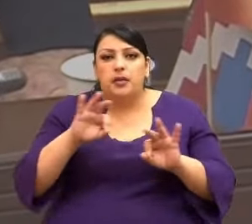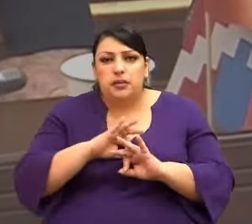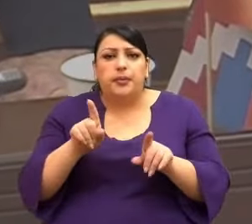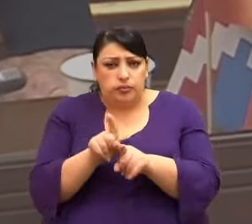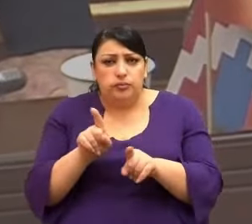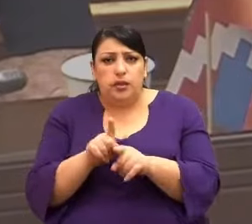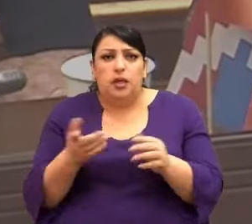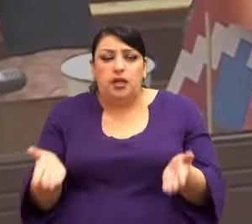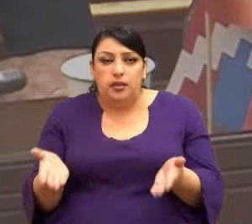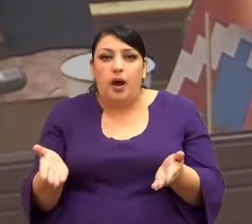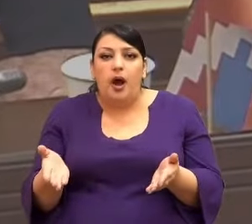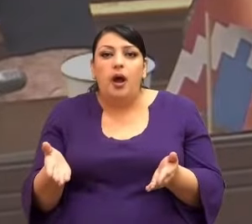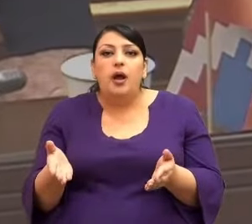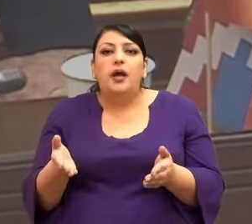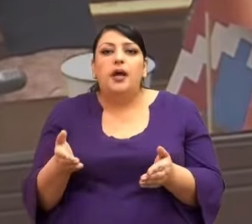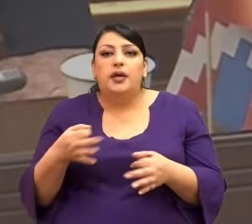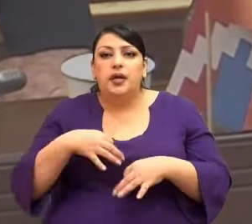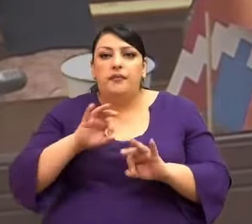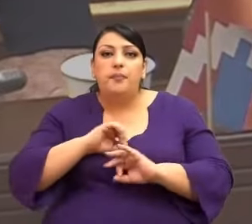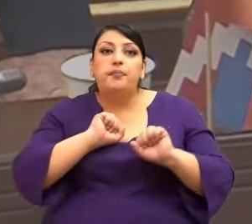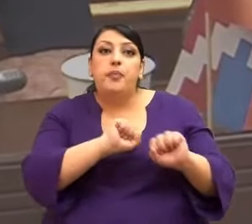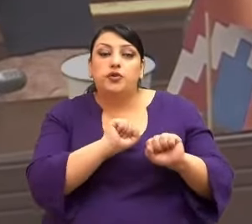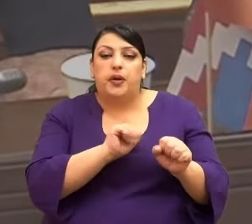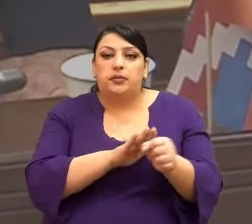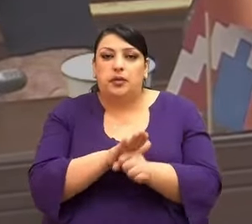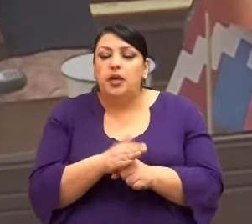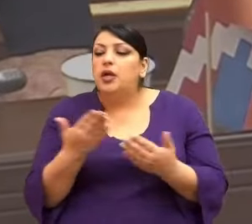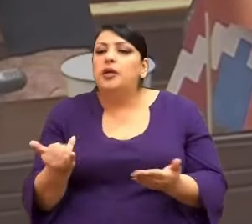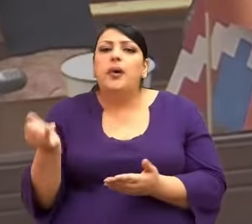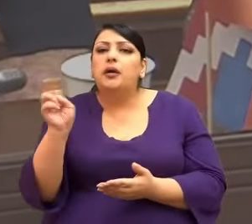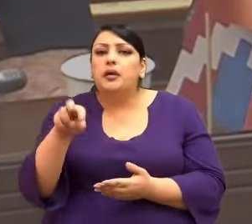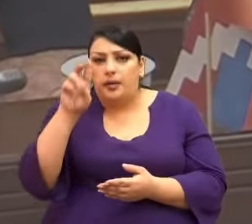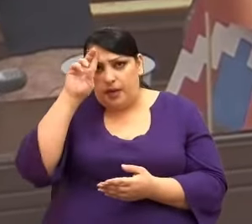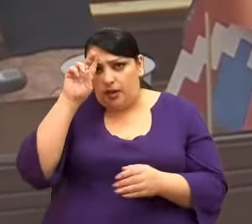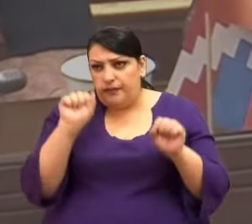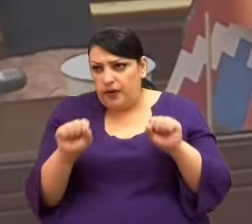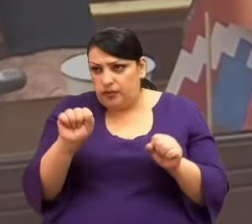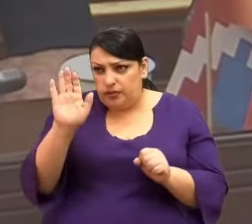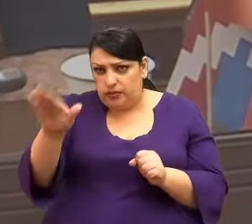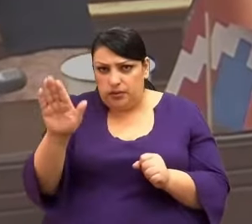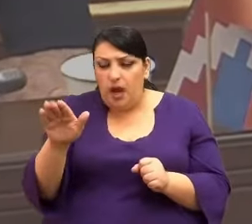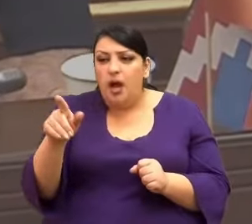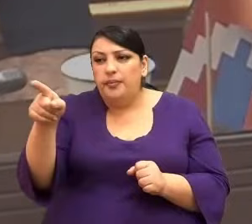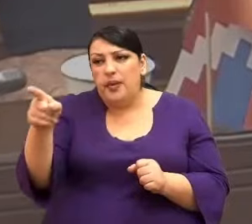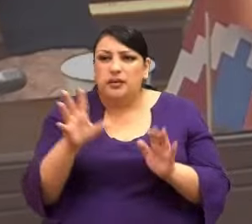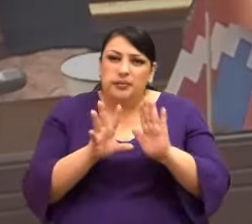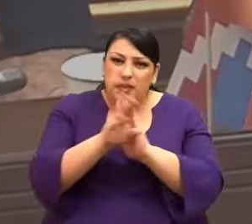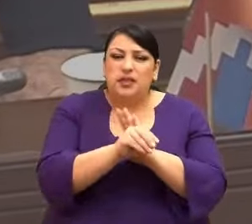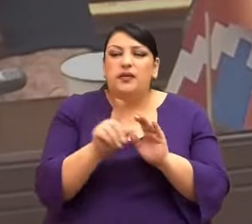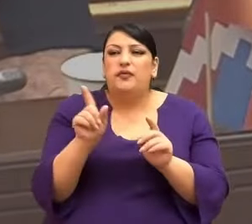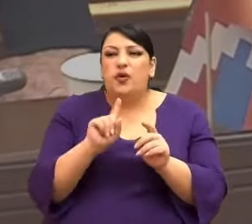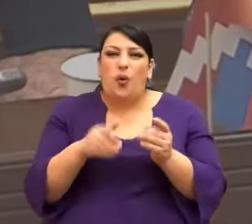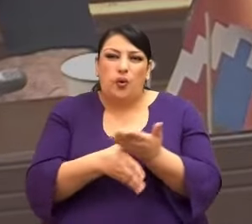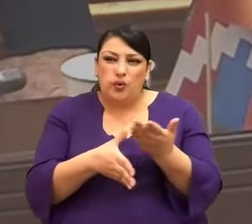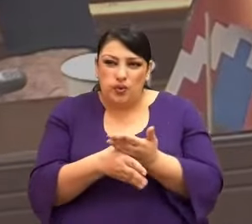հիմա, իրավապաշտպան գործունեություն են իրականացնում, ինչ պետք է գա կառավարության դիմի, ասի մի հատ մցրամ արտասիրական ծրագրի մեջ, որ ես կարողանամ